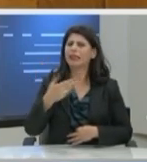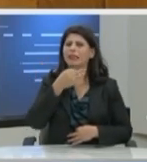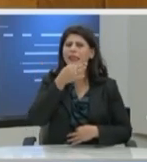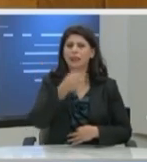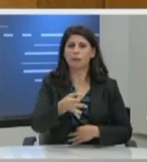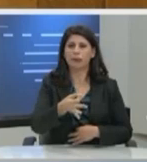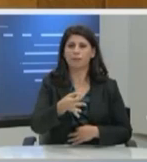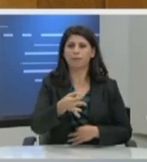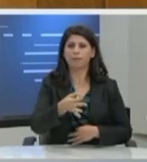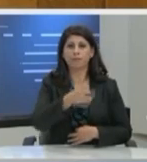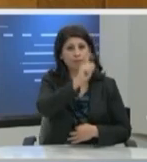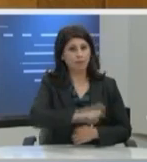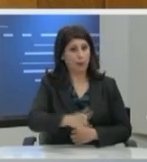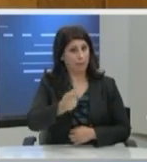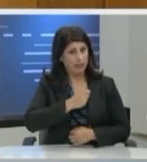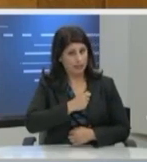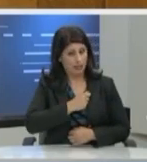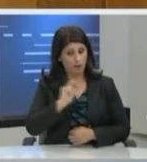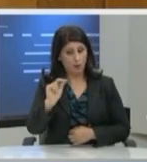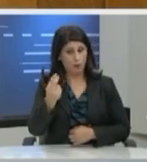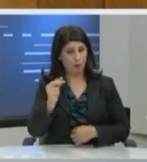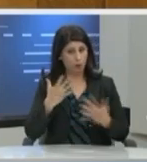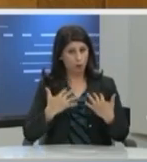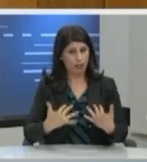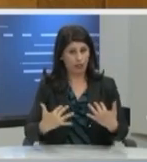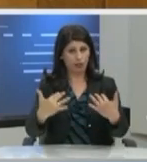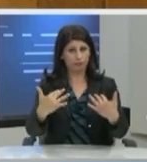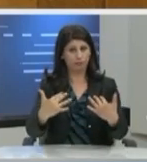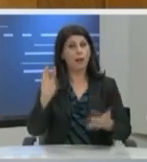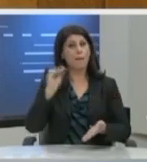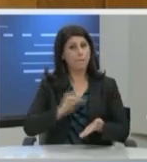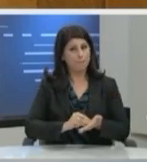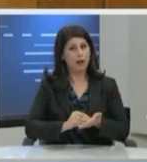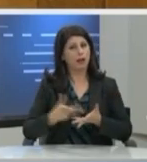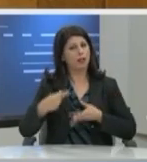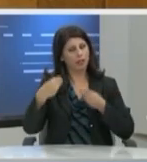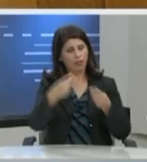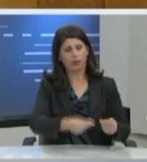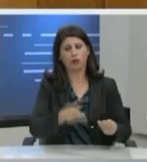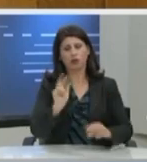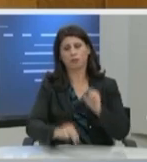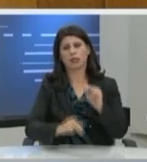ότι πιστεύει ότι η Εθνική Αντιπροσωπεία θα ξαναδώσει ψήφο.